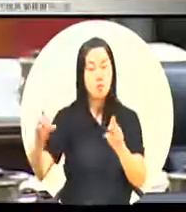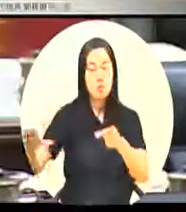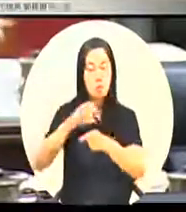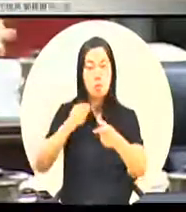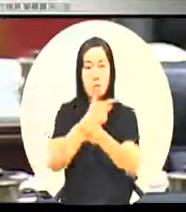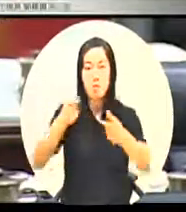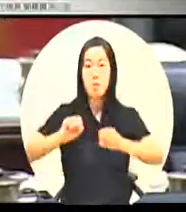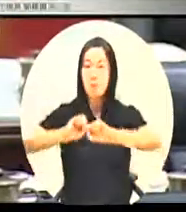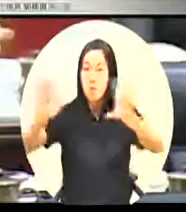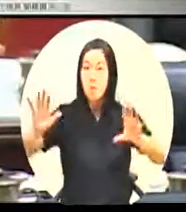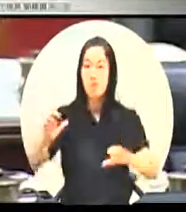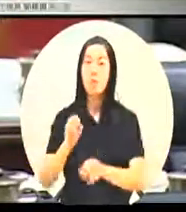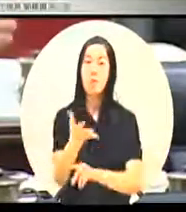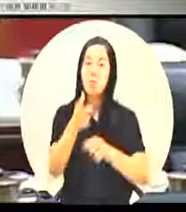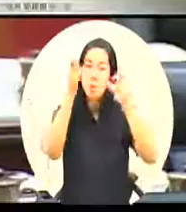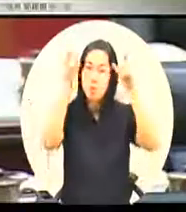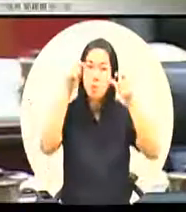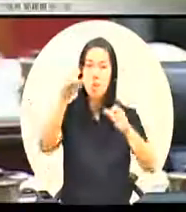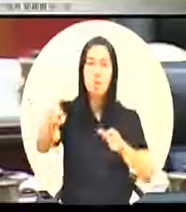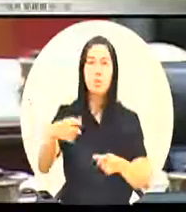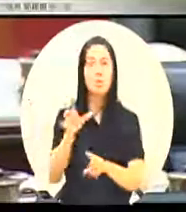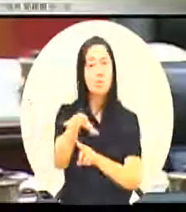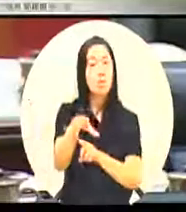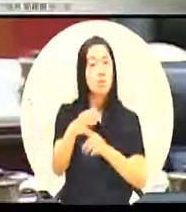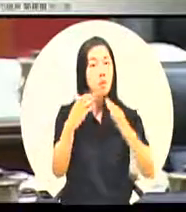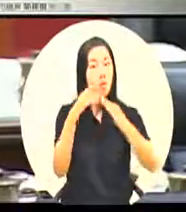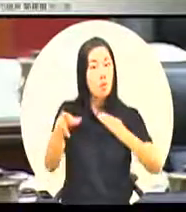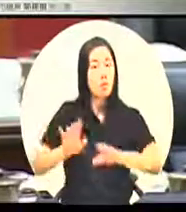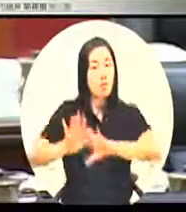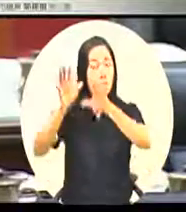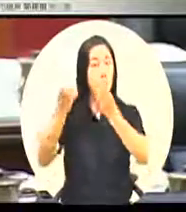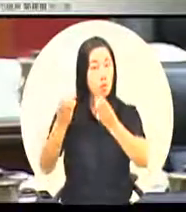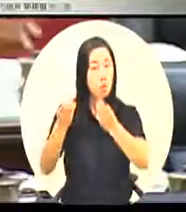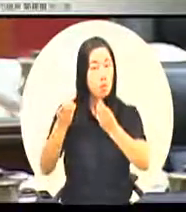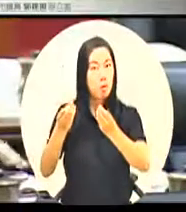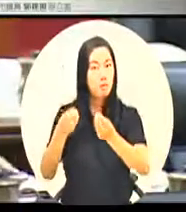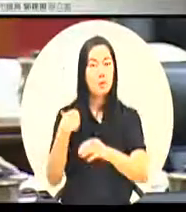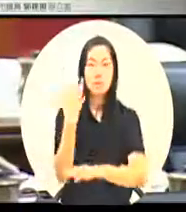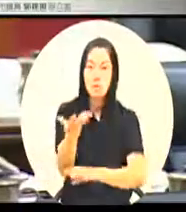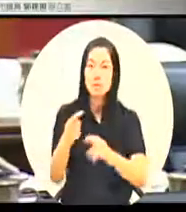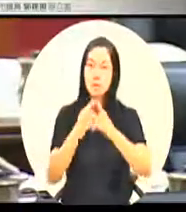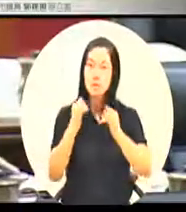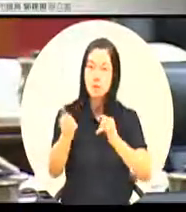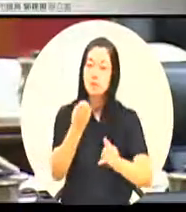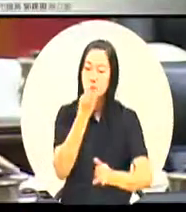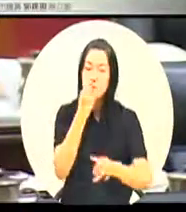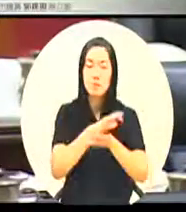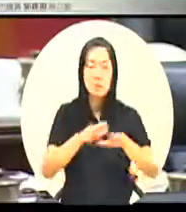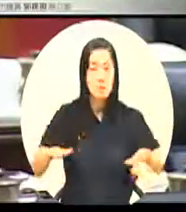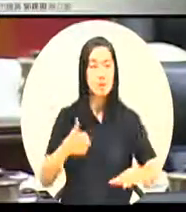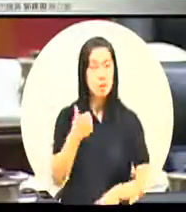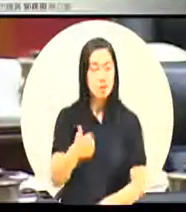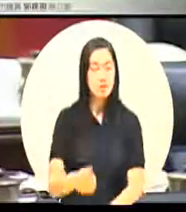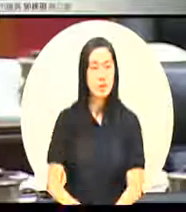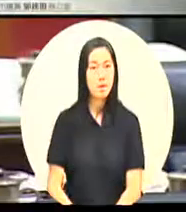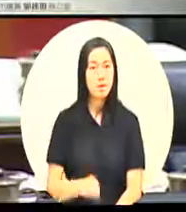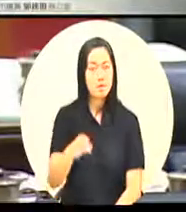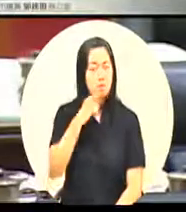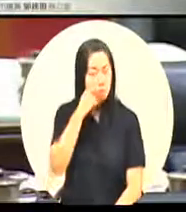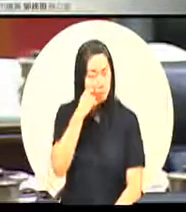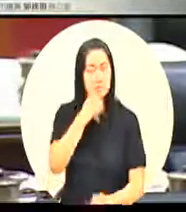啥咱高雄的农家无爱都继续进步，予咱的市民食更加好的安全的食品？这拢是困